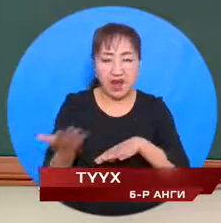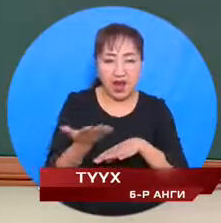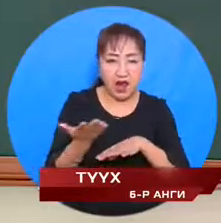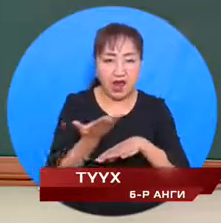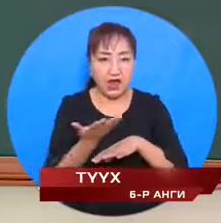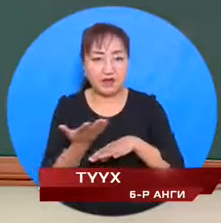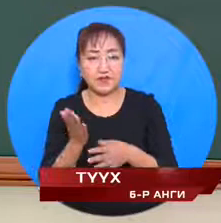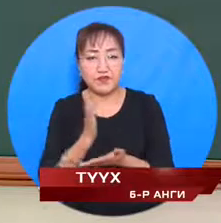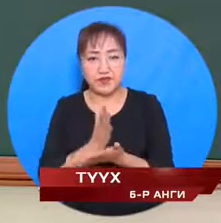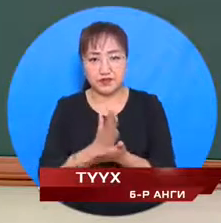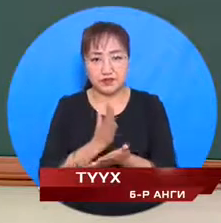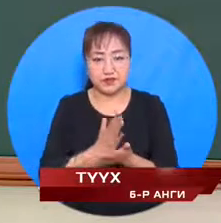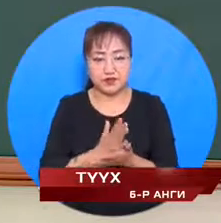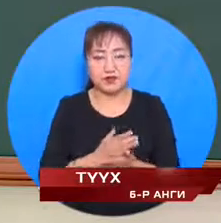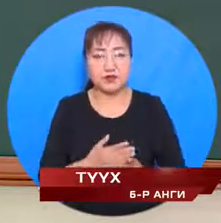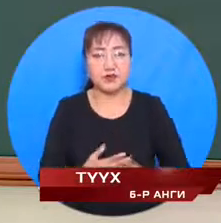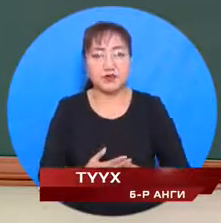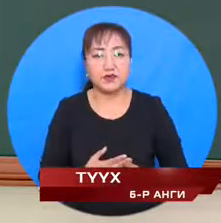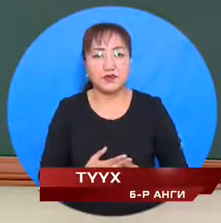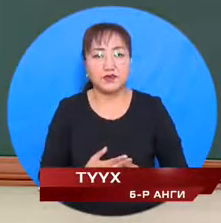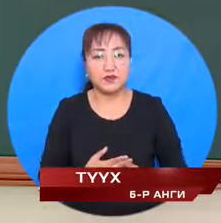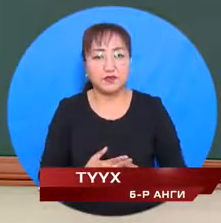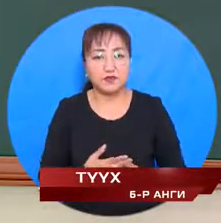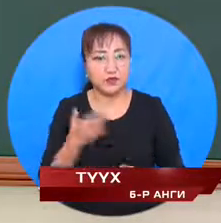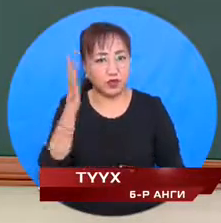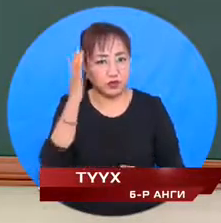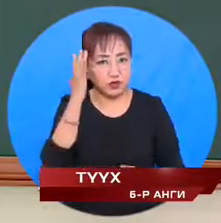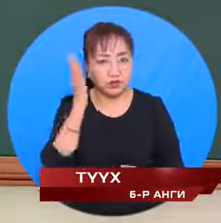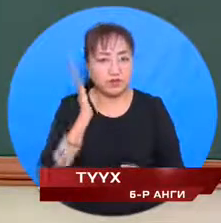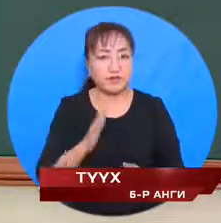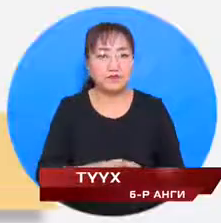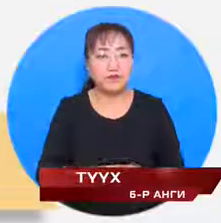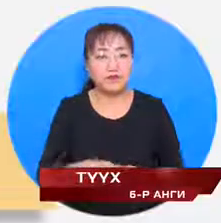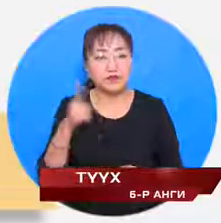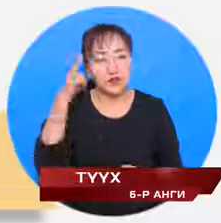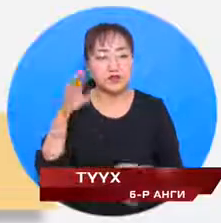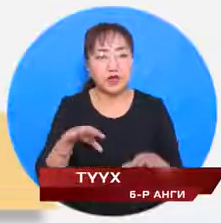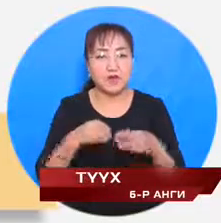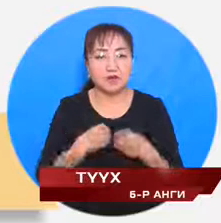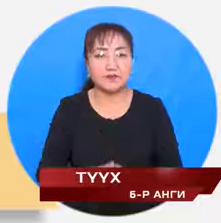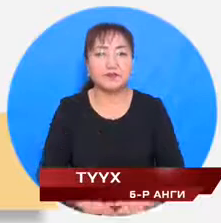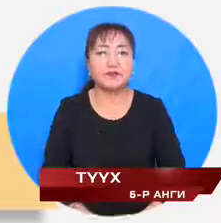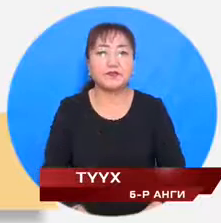хаа хүртэлх газар нутгийг эзэмшиж байсан бэ гэдгийг хүүхдүүд маань энэхүү хичээлийн хүрээнд мэдэх болно.